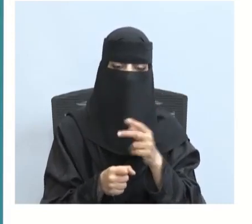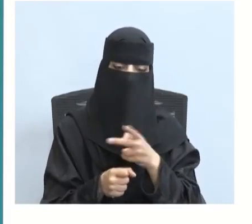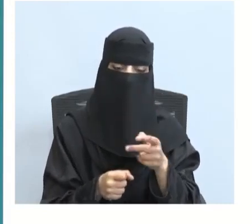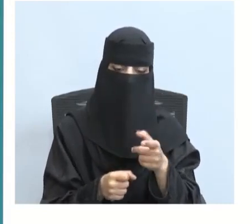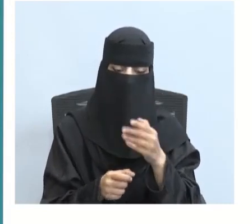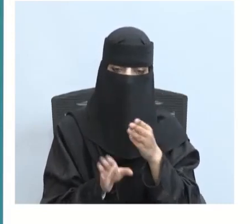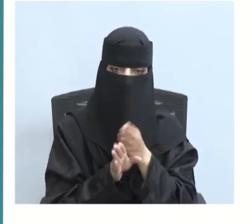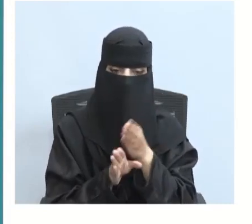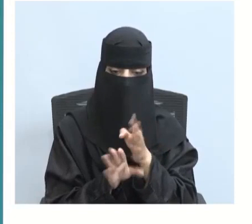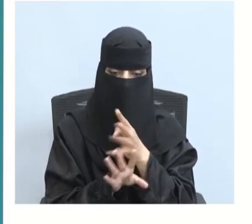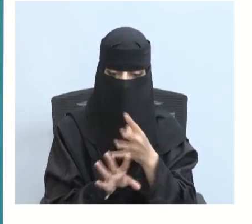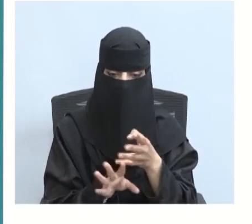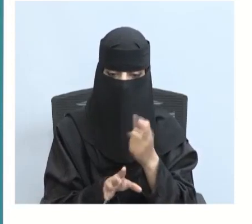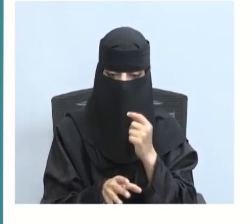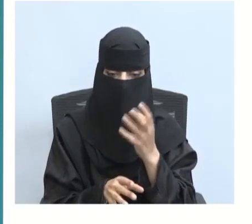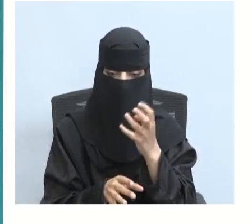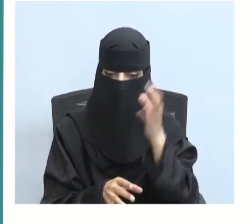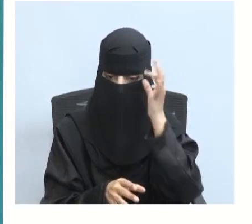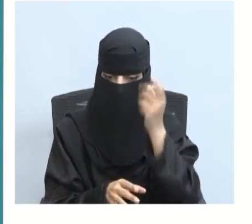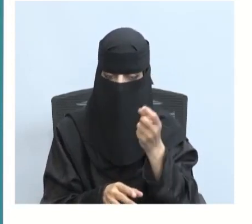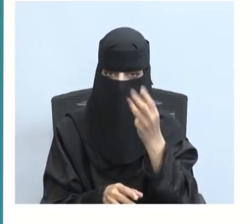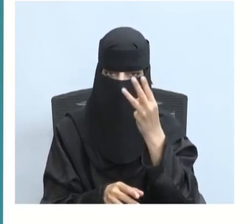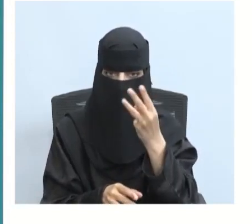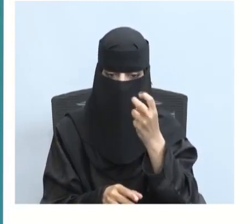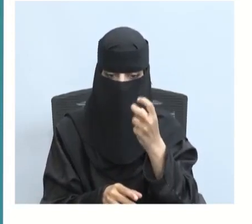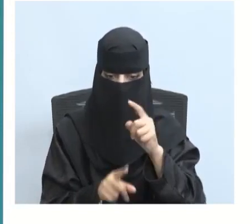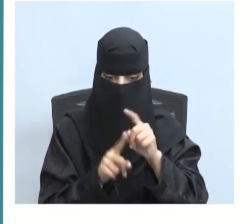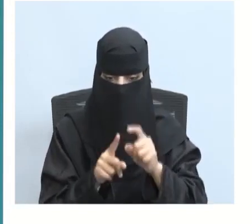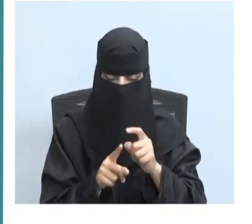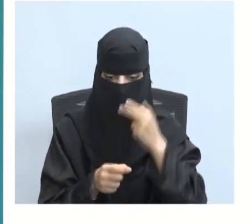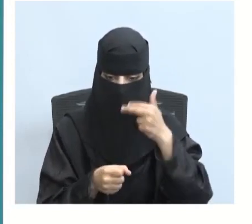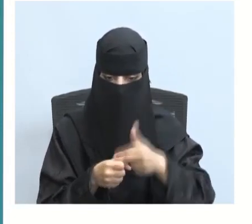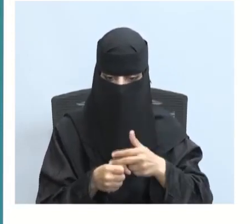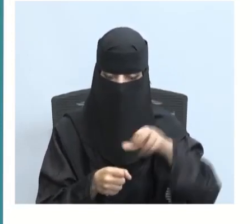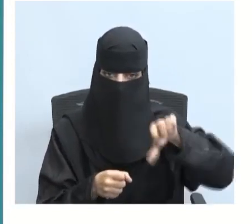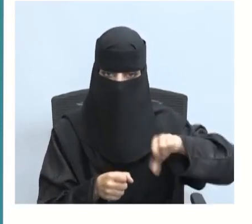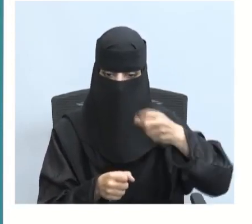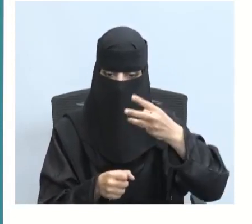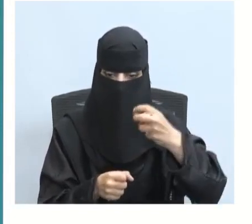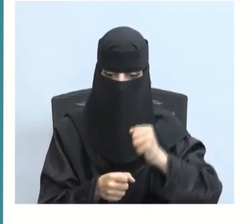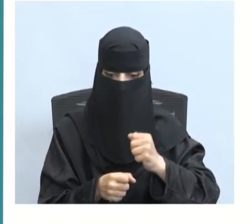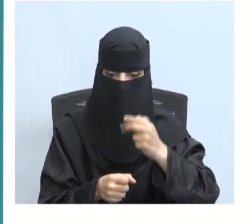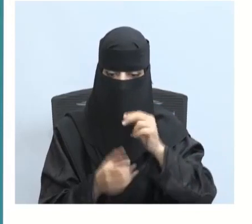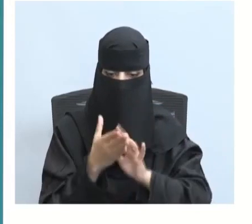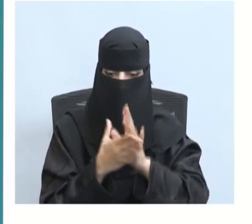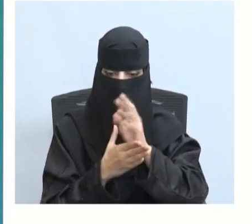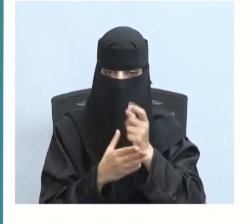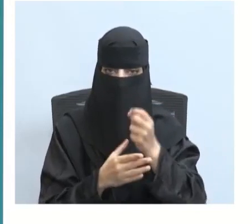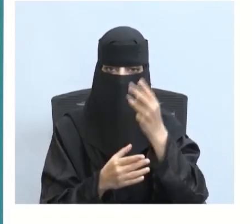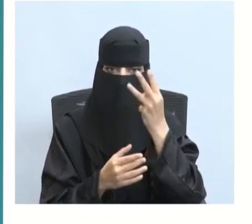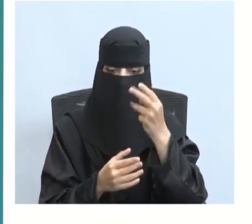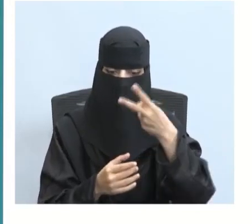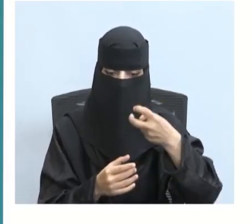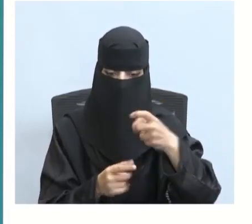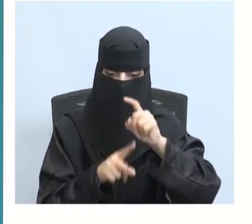من المصادر الفحم الحجري 23 النفط 39 الغاز الطبيعي